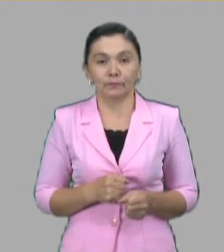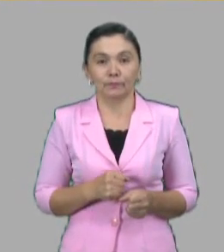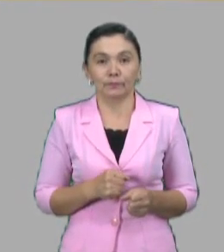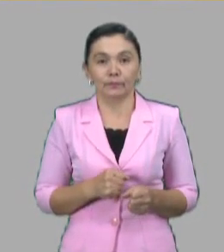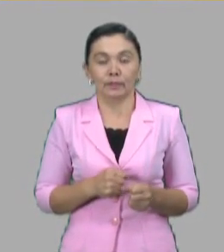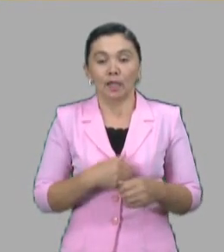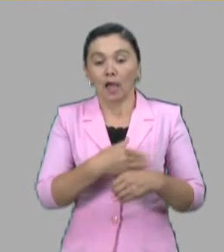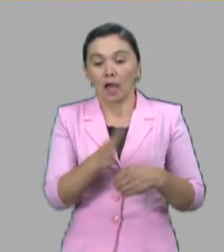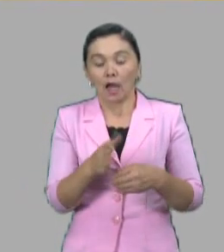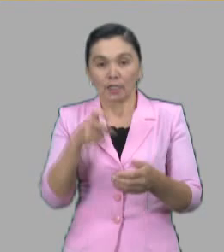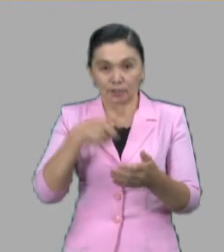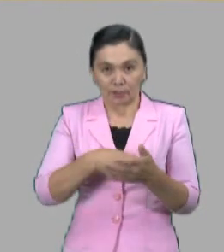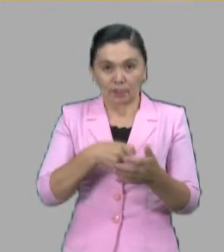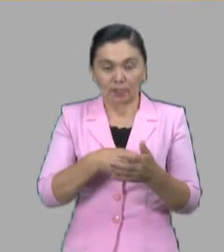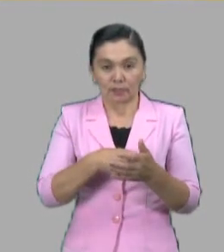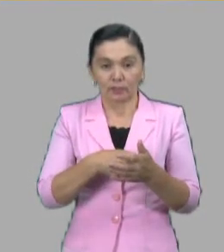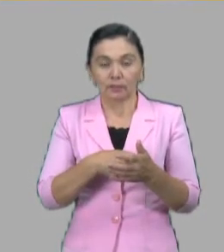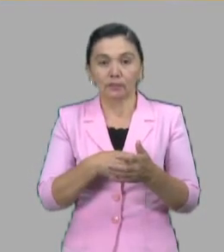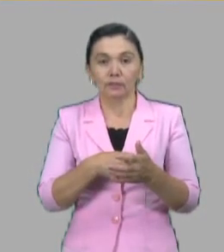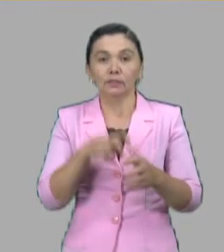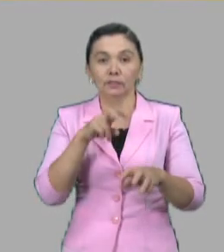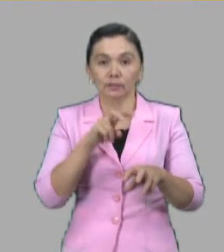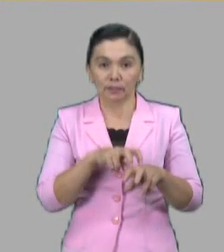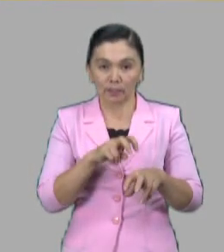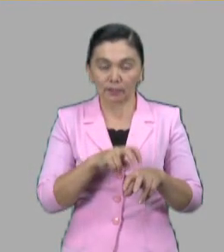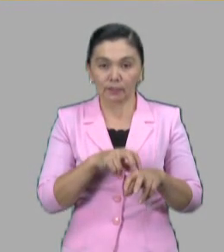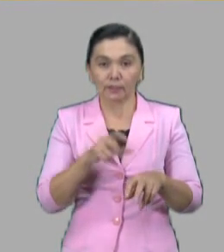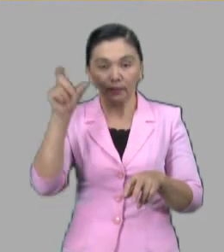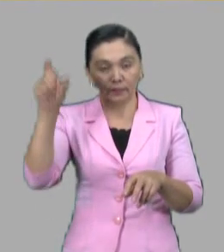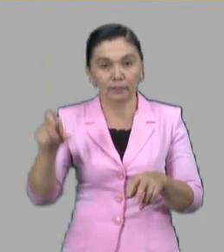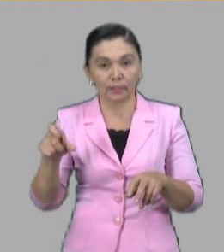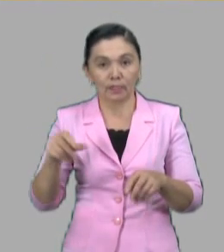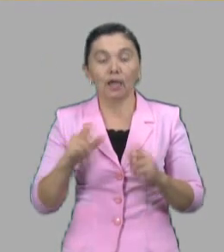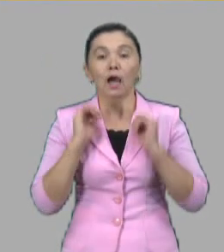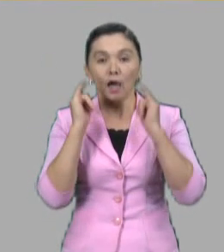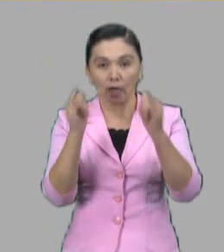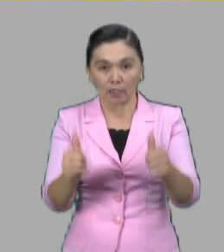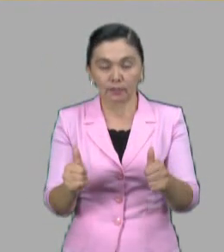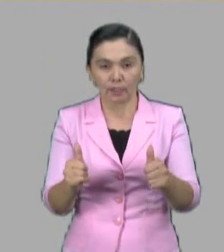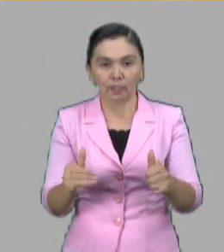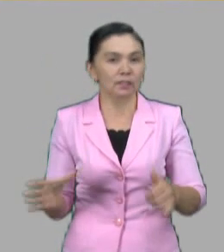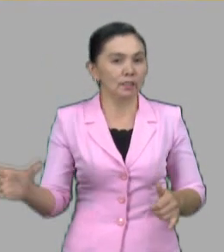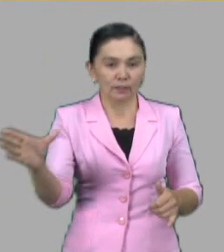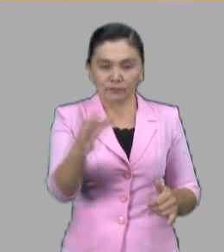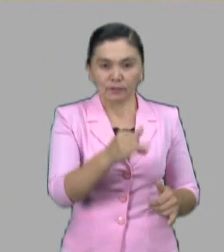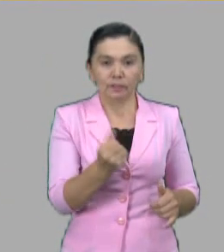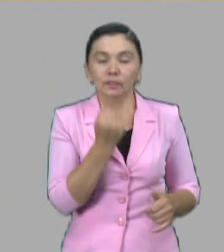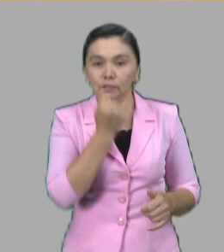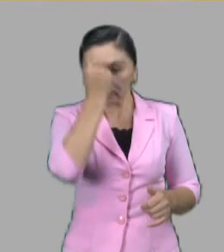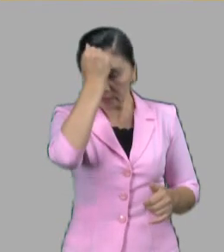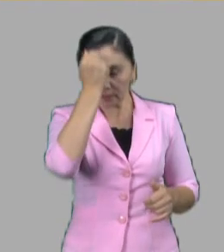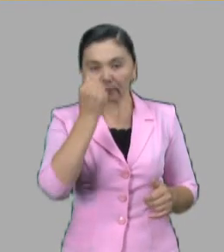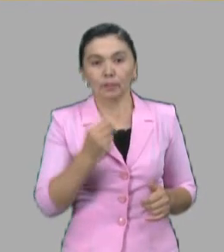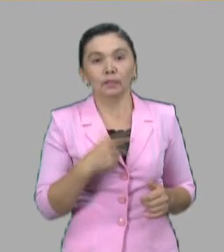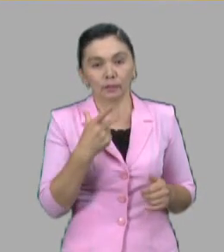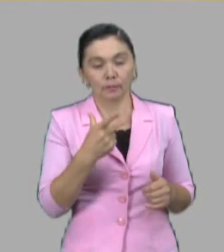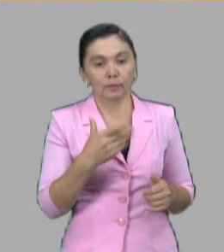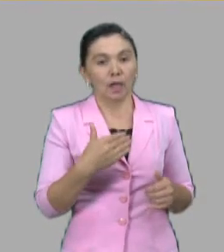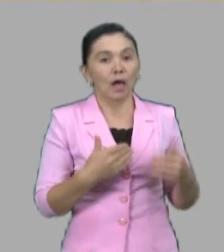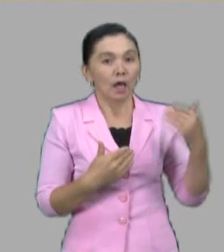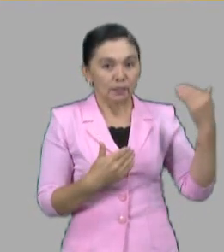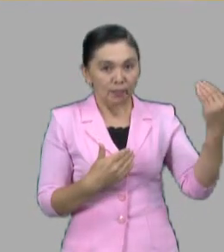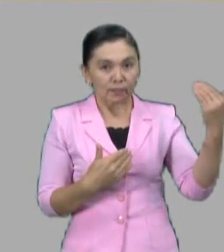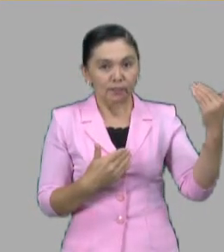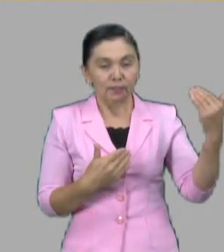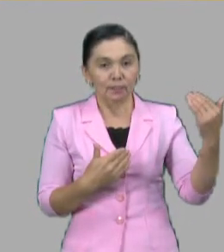ачык кат дарыгерлерге арналат. Баарыбыздын аларга ыраазычылык билдирсек, алар кубанып